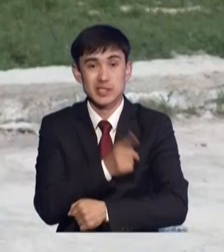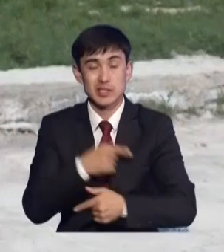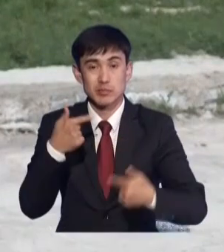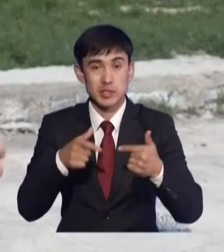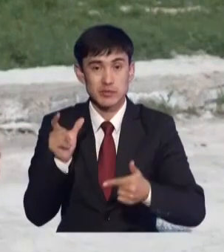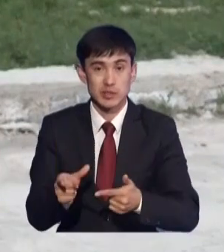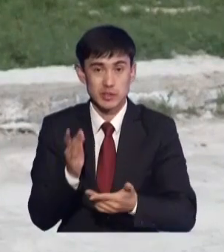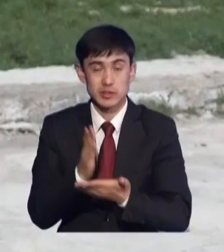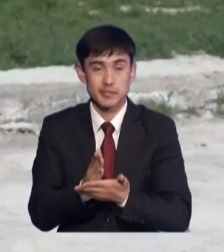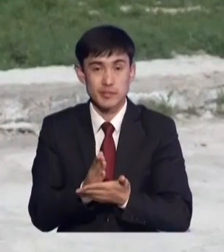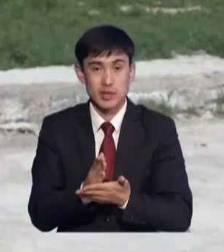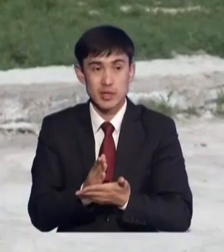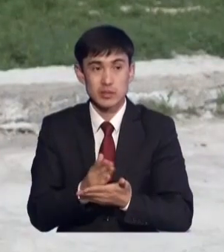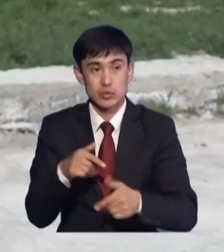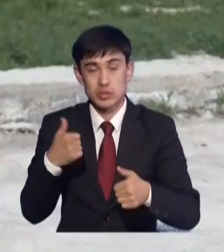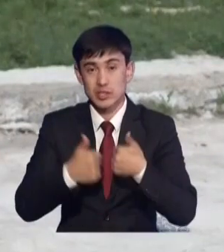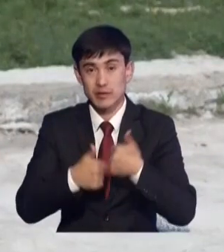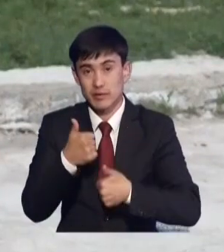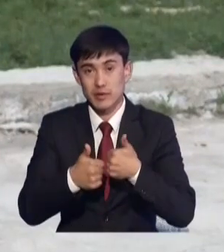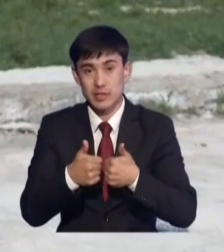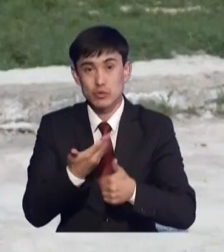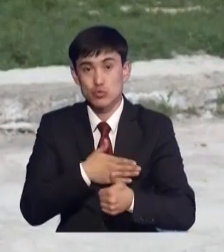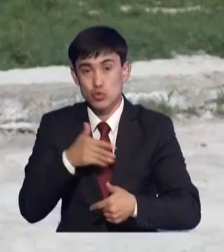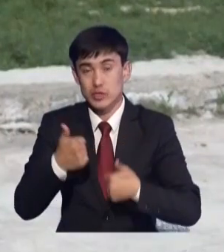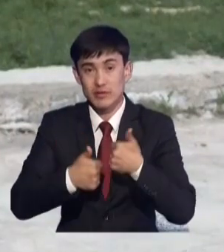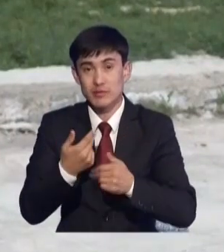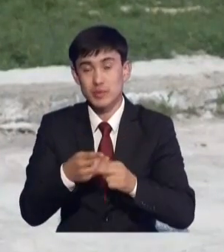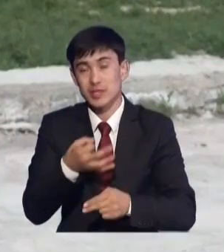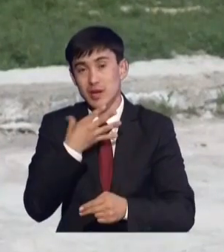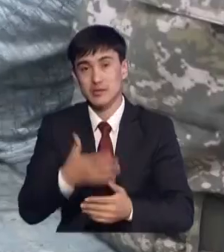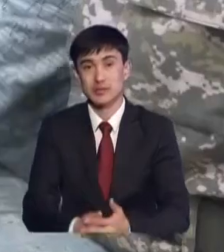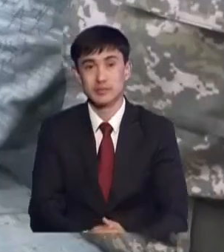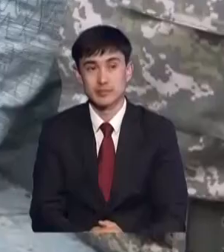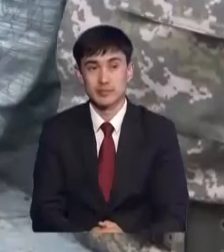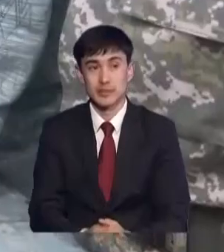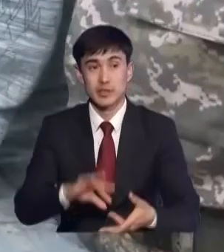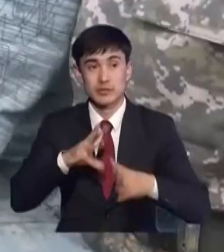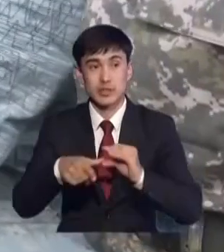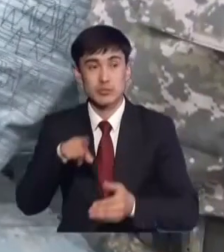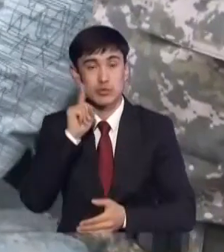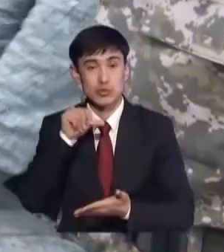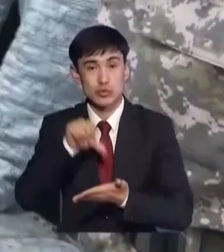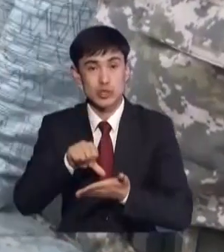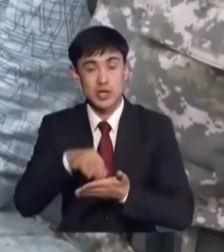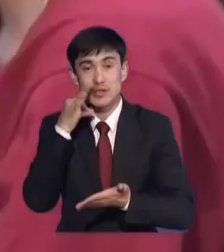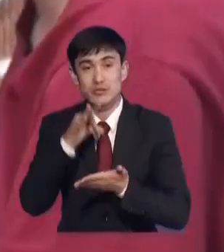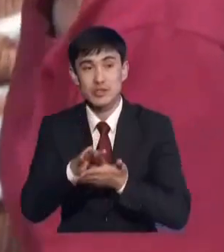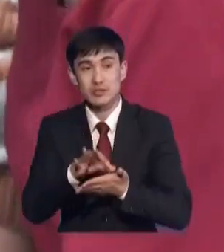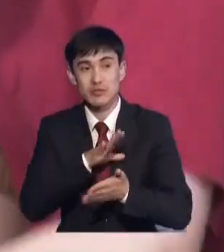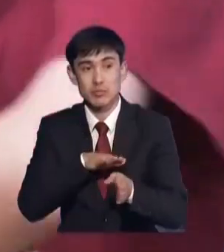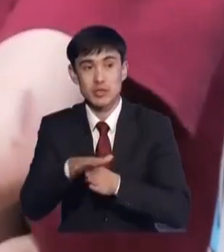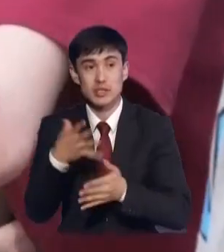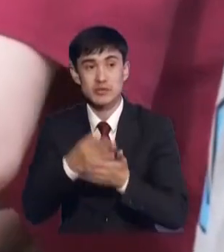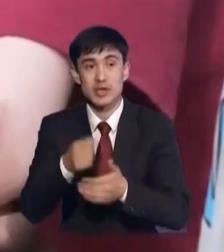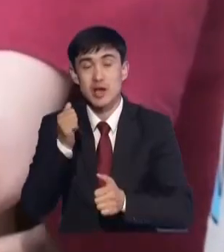противники. Тоже, как бы, соревнования, вот этот дух соревнований мне очень нравится. В целом, юные участники весьма ответственно подошли к